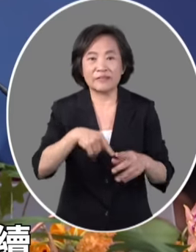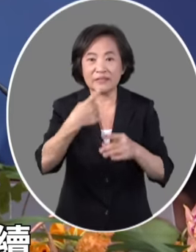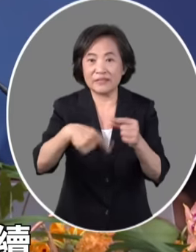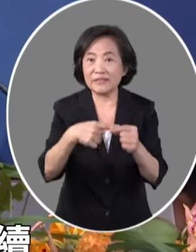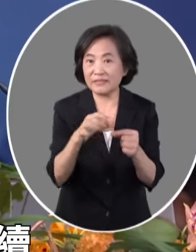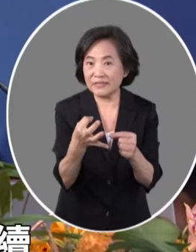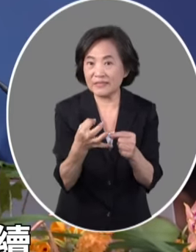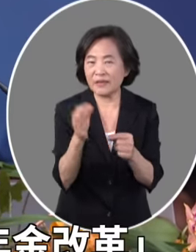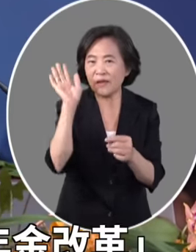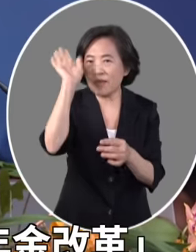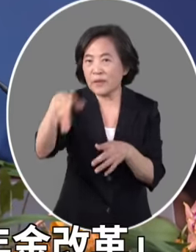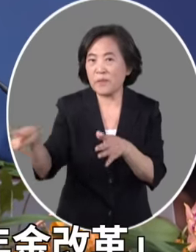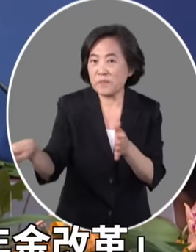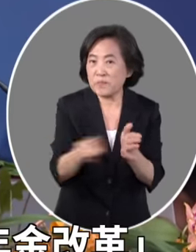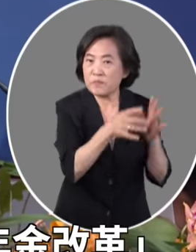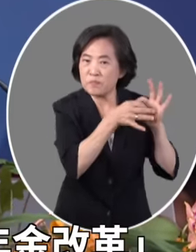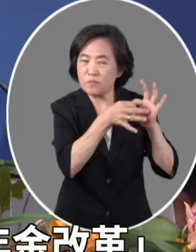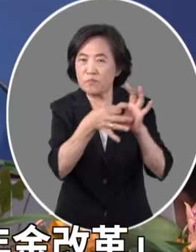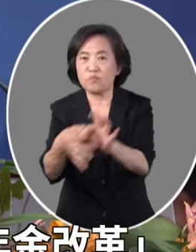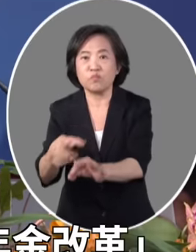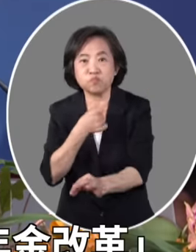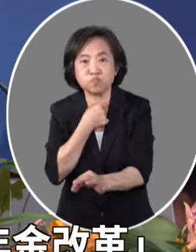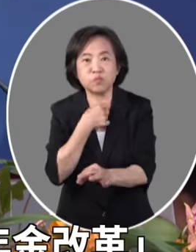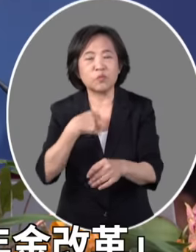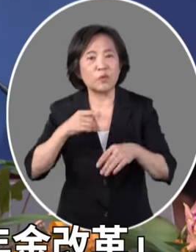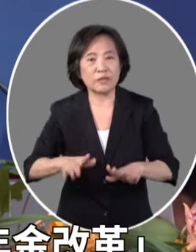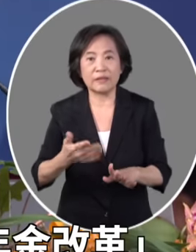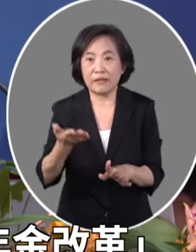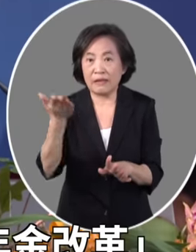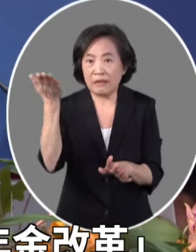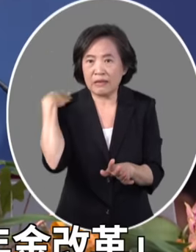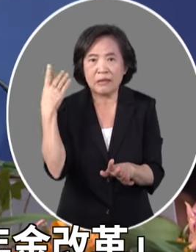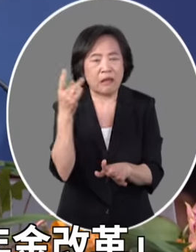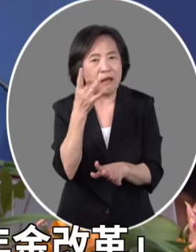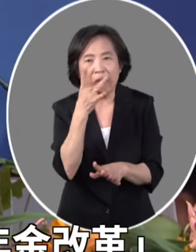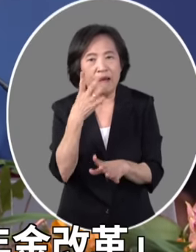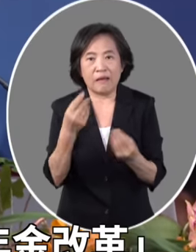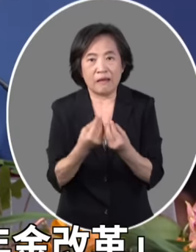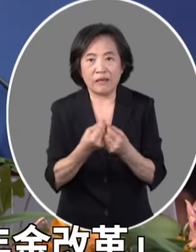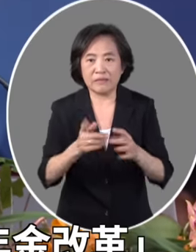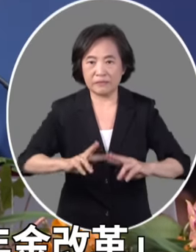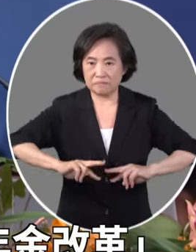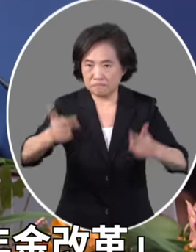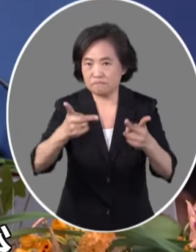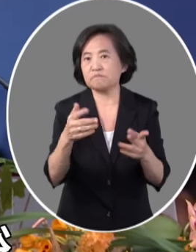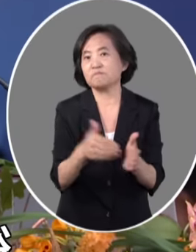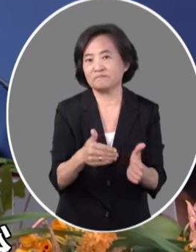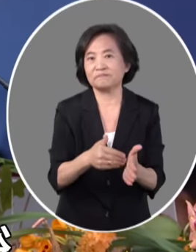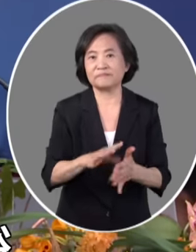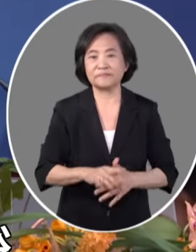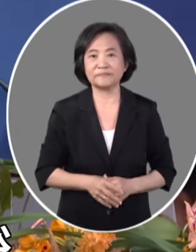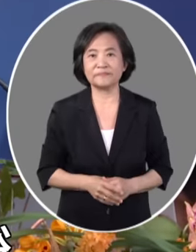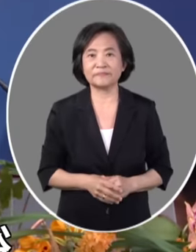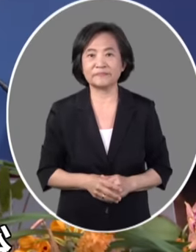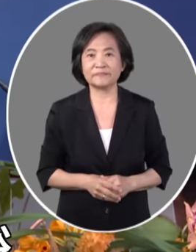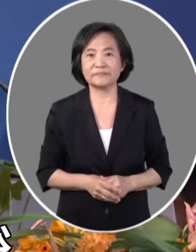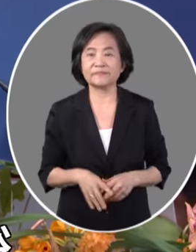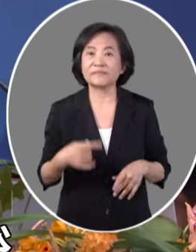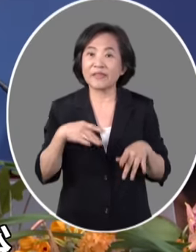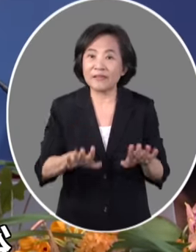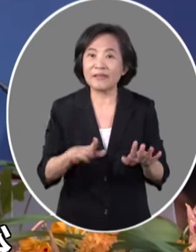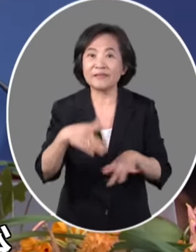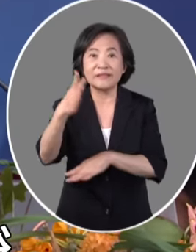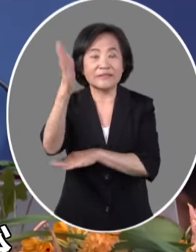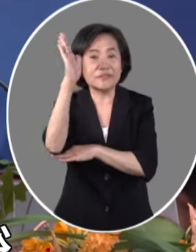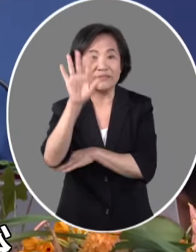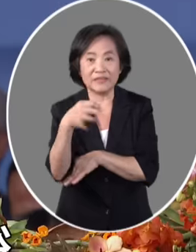能够永续，我们一起完成了过去无法做到的年金改革，也让我们政府